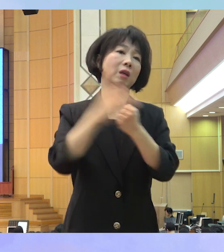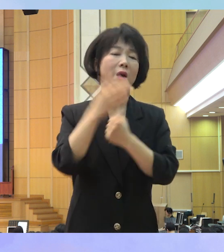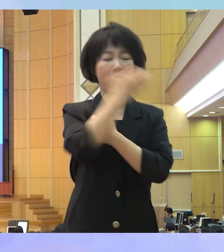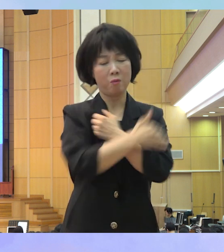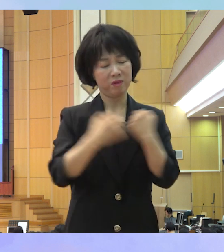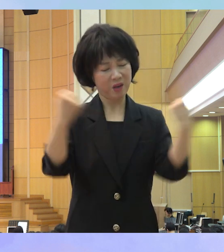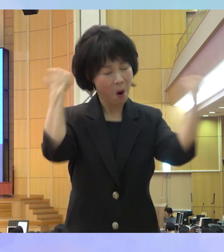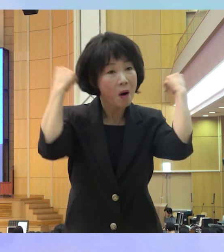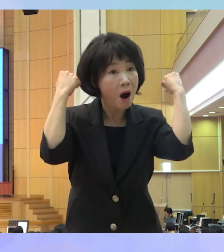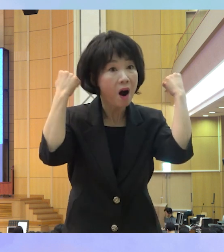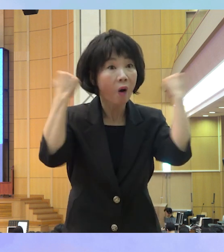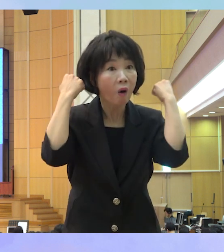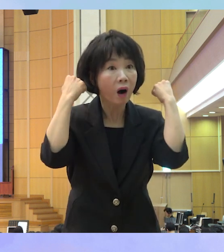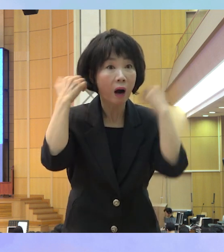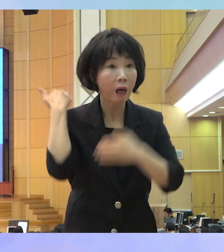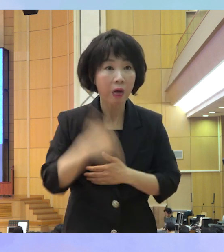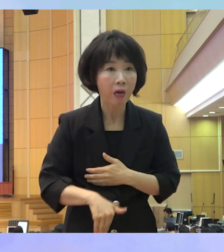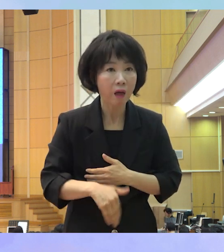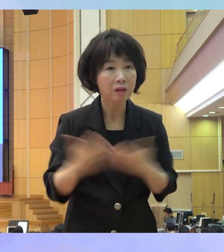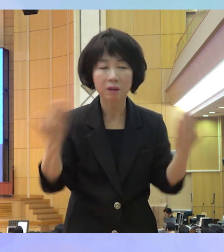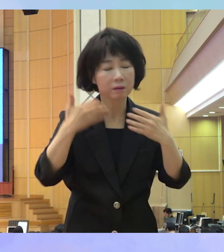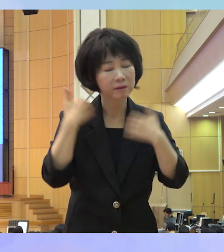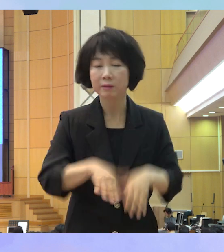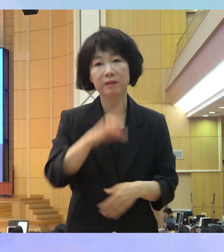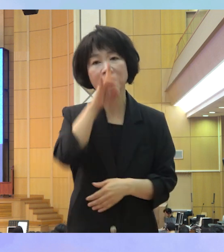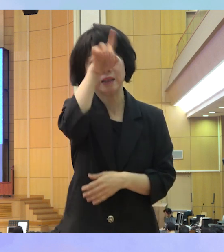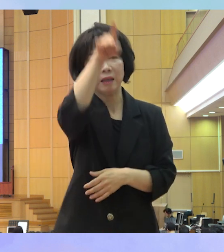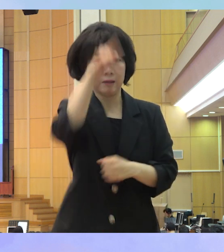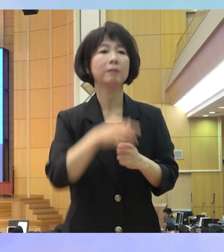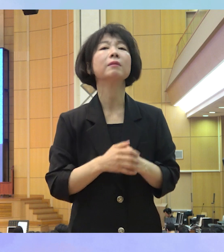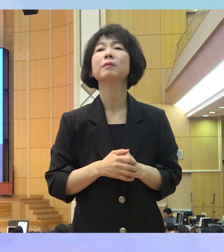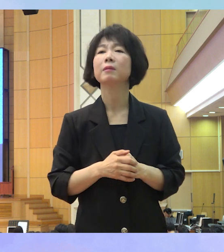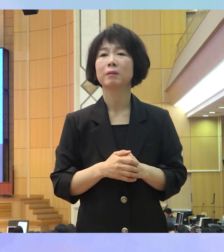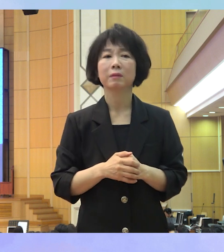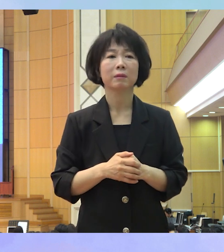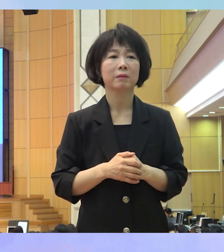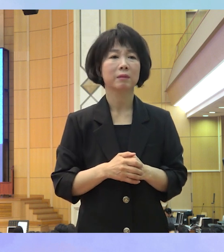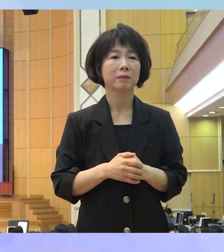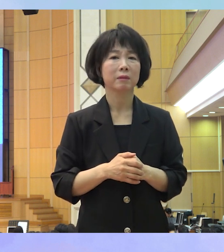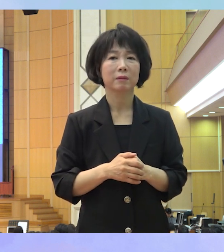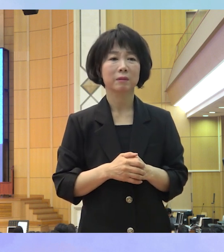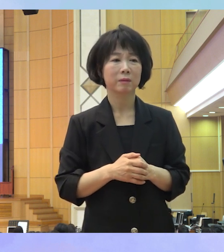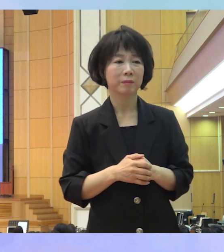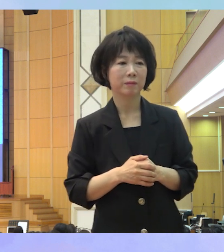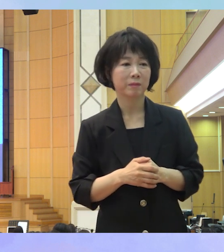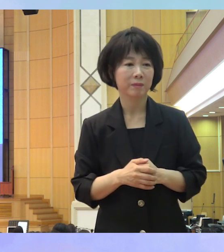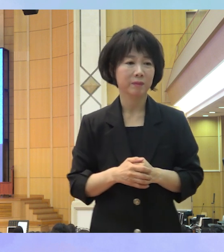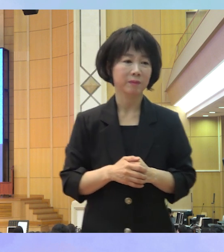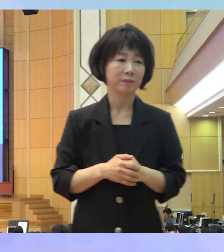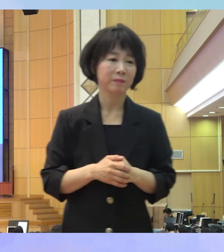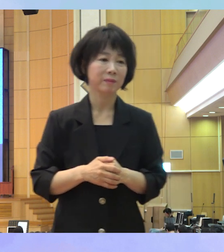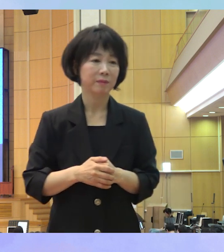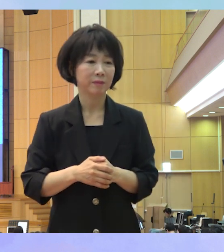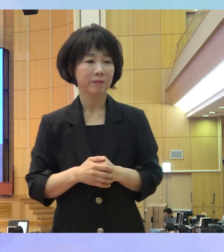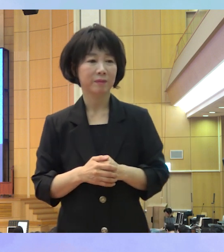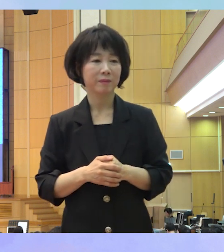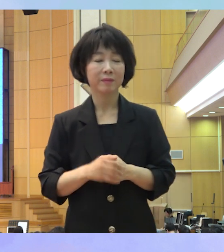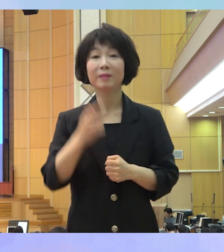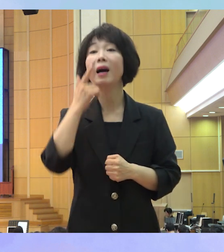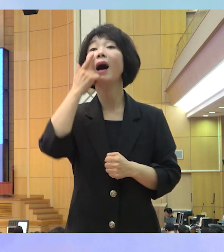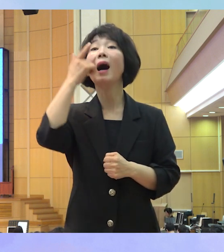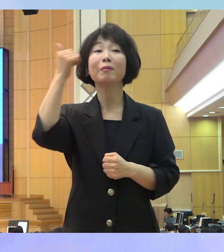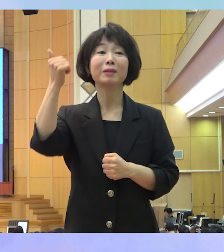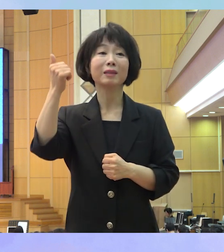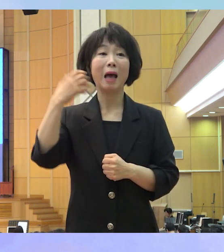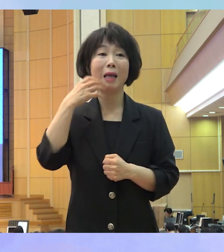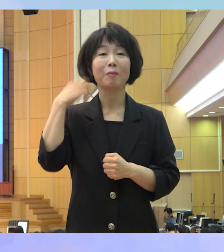할 수 있지, 건강하지 않으면 할 수가 없다. 그러면 이제 목사님도 다이렉트로 뭐 운동해라 이렇게 이제 말하는데 제가 말을 잘 안